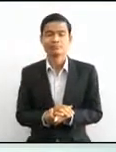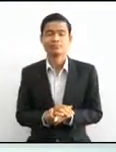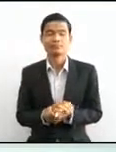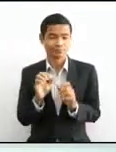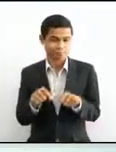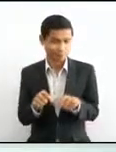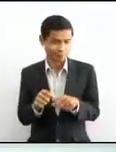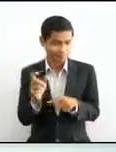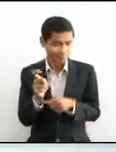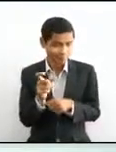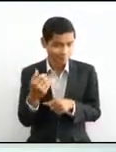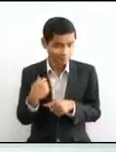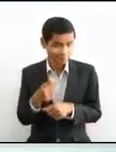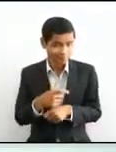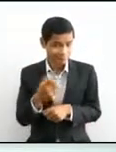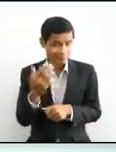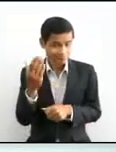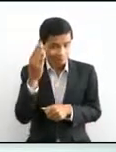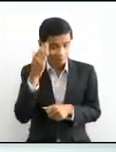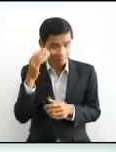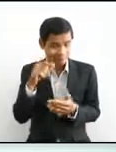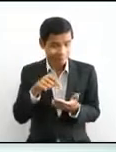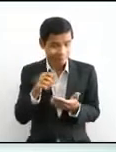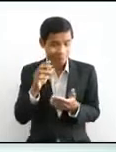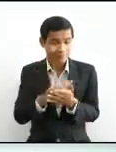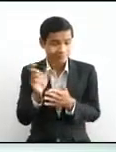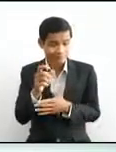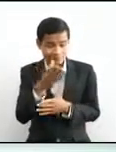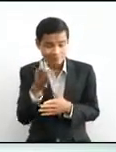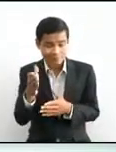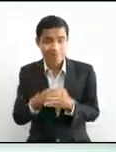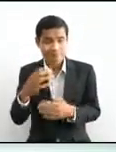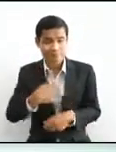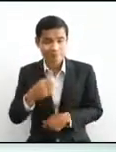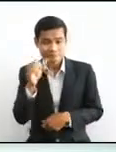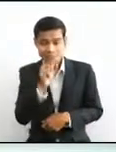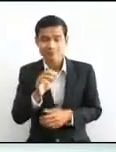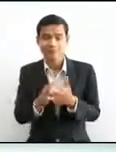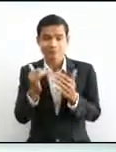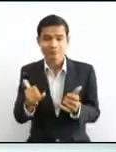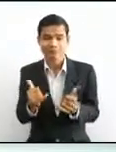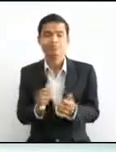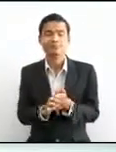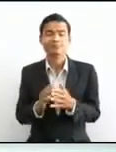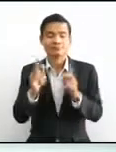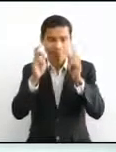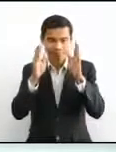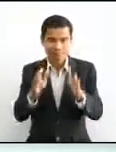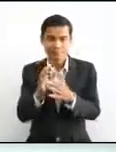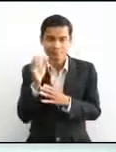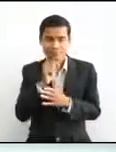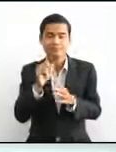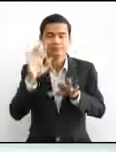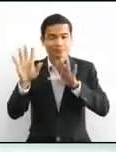lập ớt rập nè kêu mới hai con chăm chơi chơi riêng ấy cha lấy con được ở khné chăm sạch đập ná nè kêu chơi riêng lại con